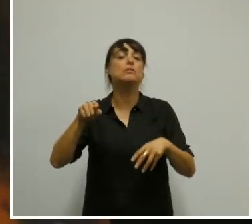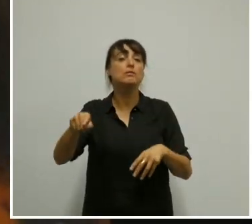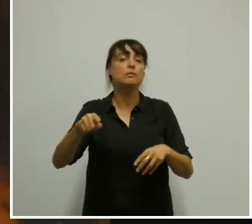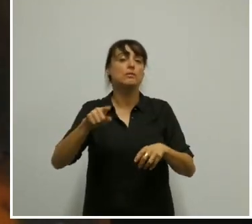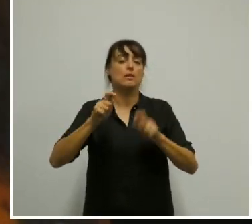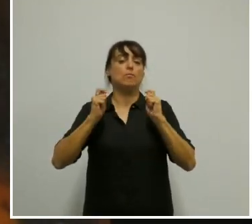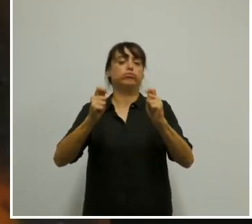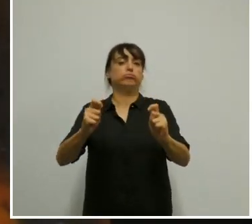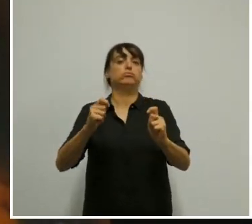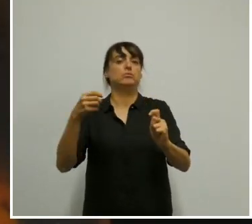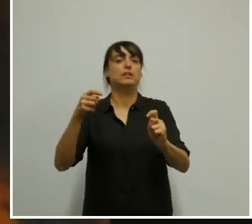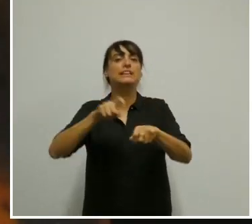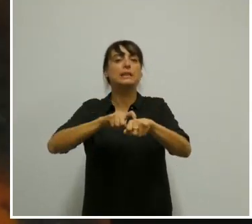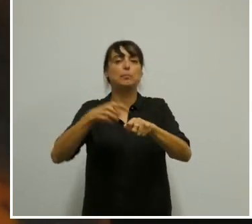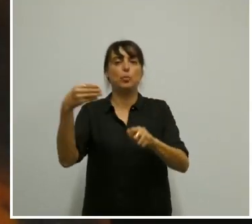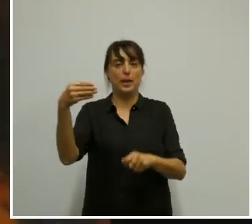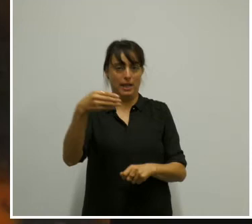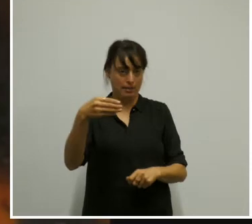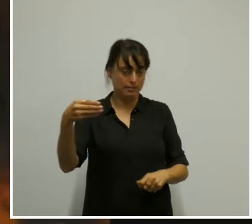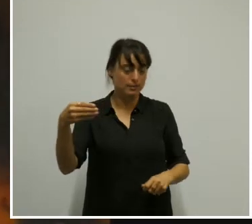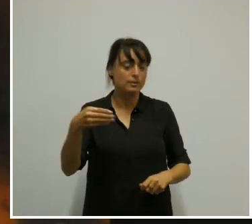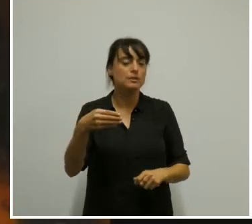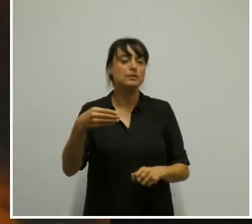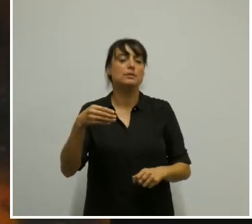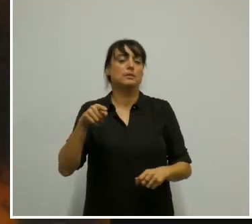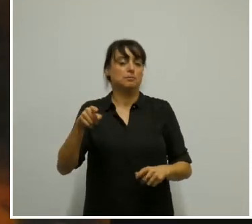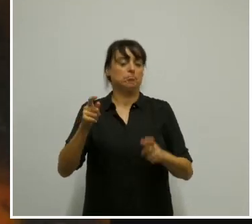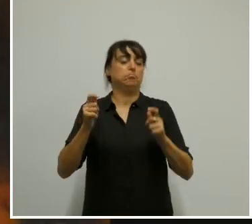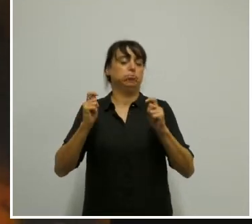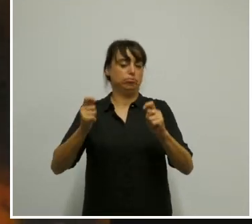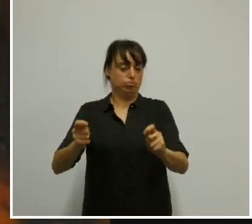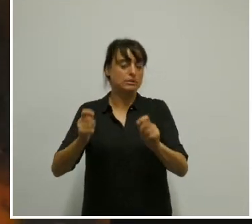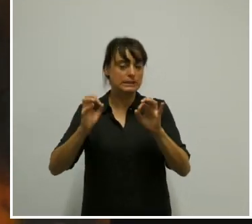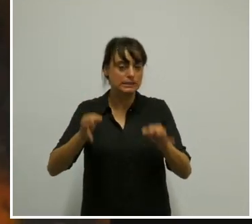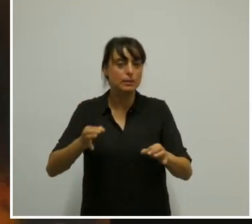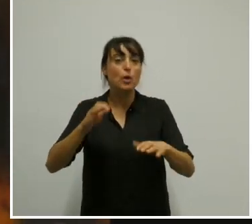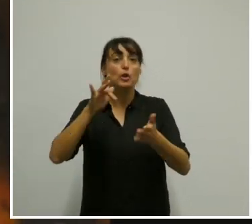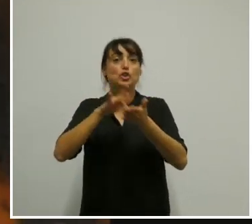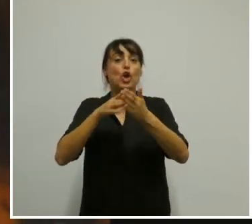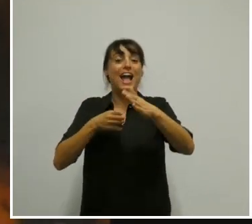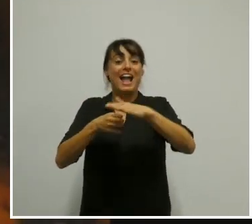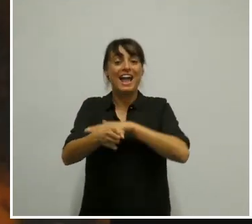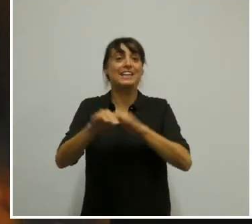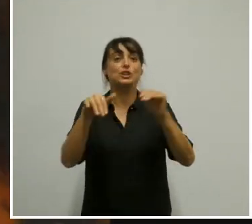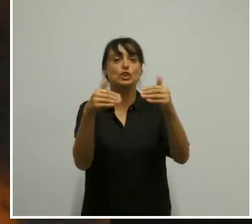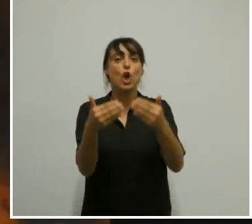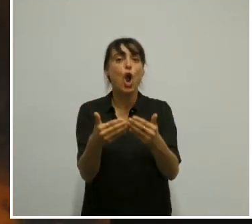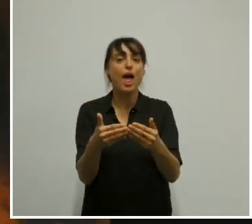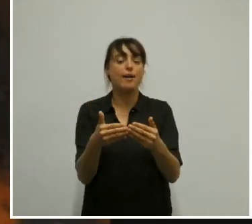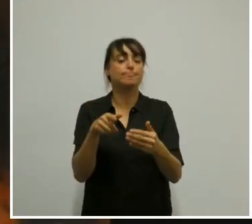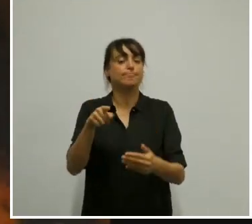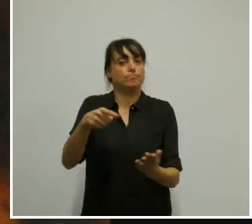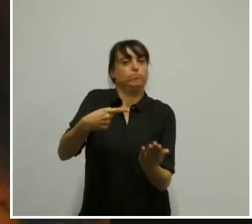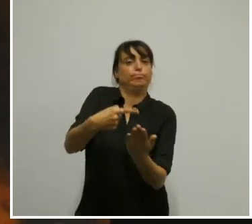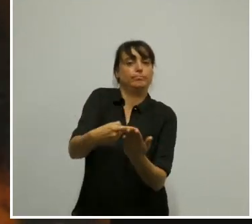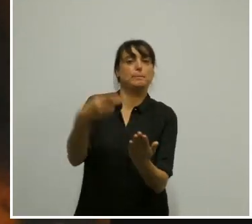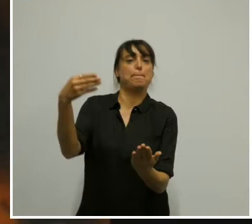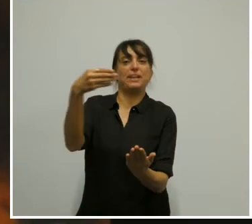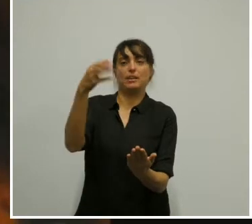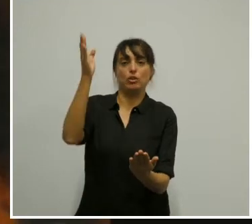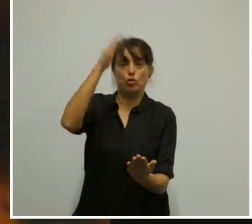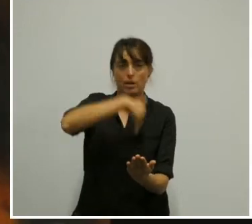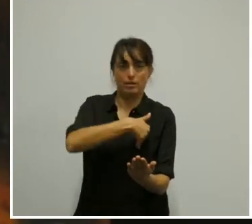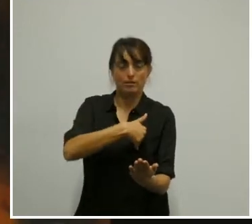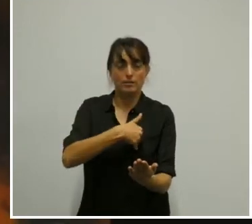estan ja a l'escola arribar a aquest diagnosi. O sigui, són famílies que potser han tingut un problema, els ha canviat la situació,